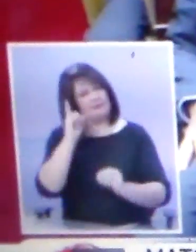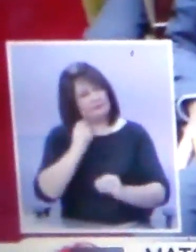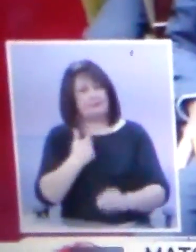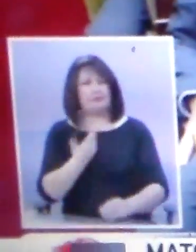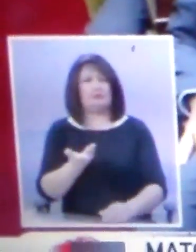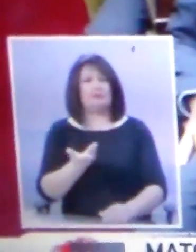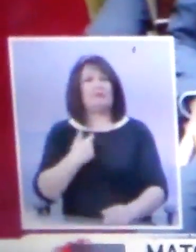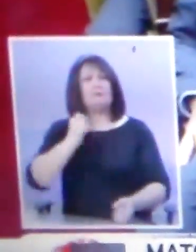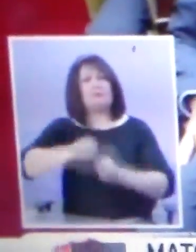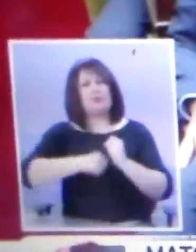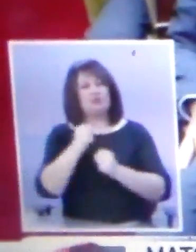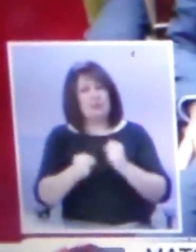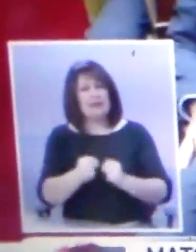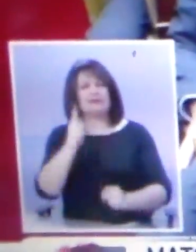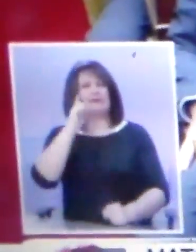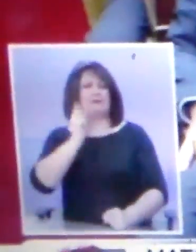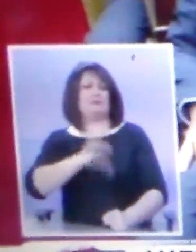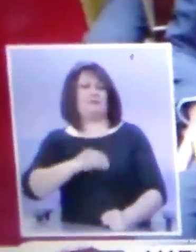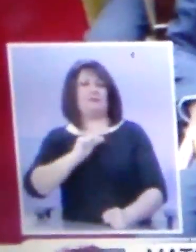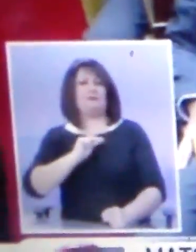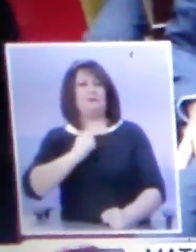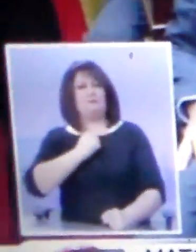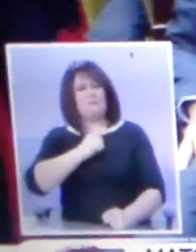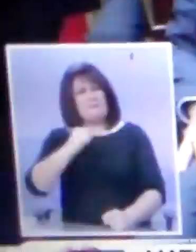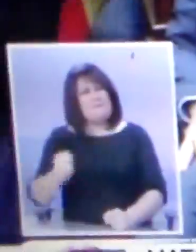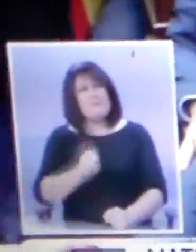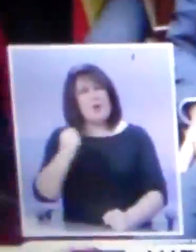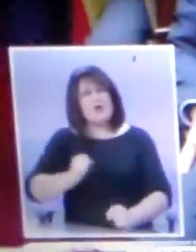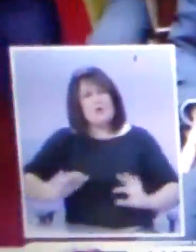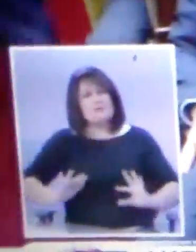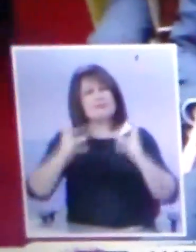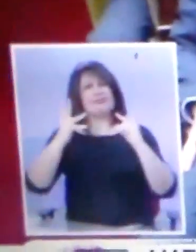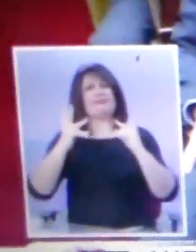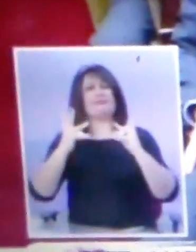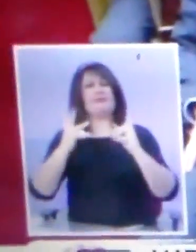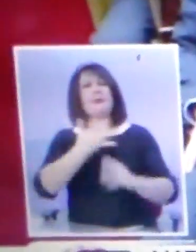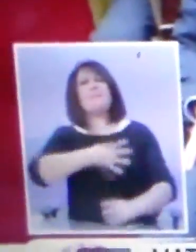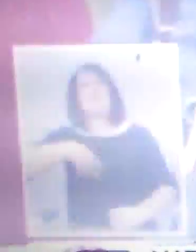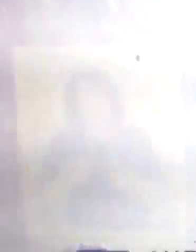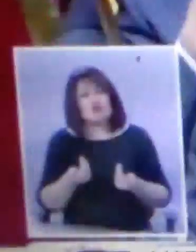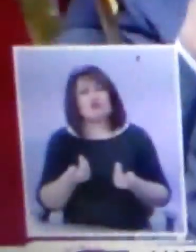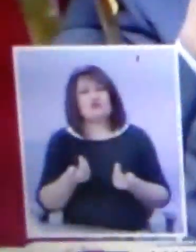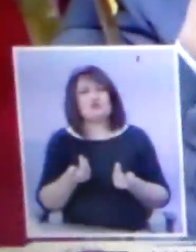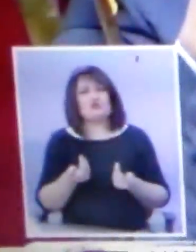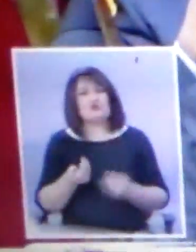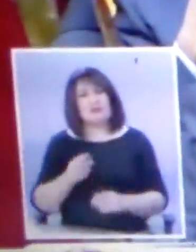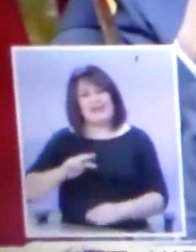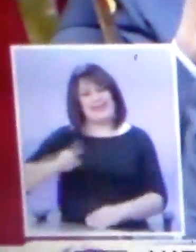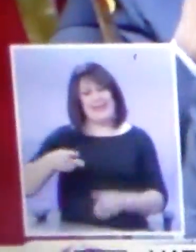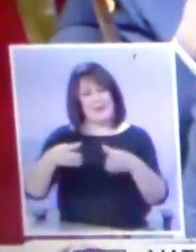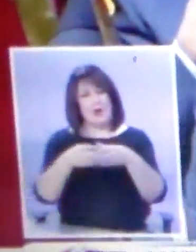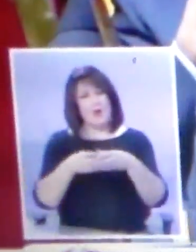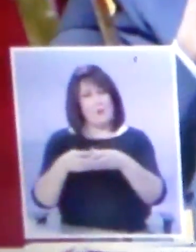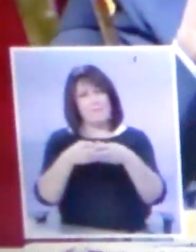Αυτοί οι οποίοι επιχείρησαν να καπηλευθούν τον πόνο και τη δικαιολογημένη αγανάκτηση των ποντιακών σωματείων. Δίπλα σε αυτή την ομάδα